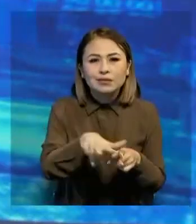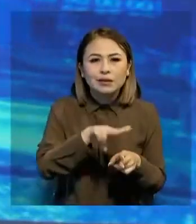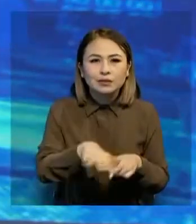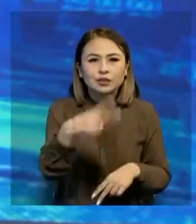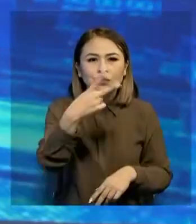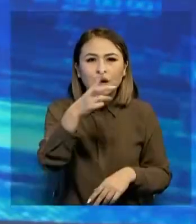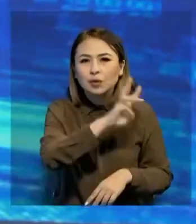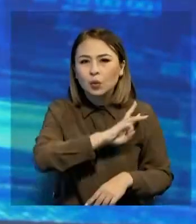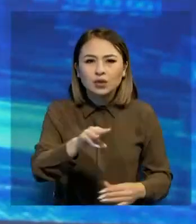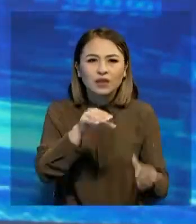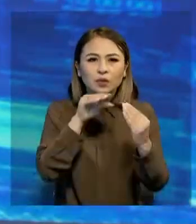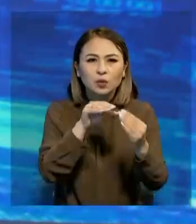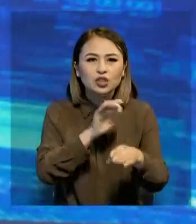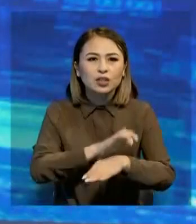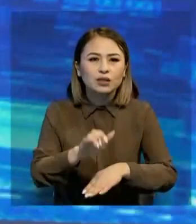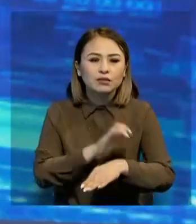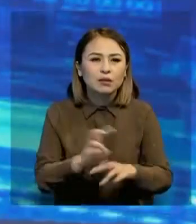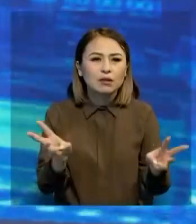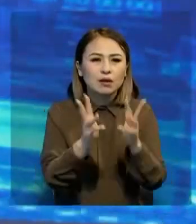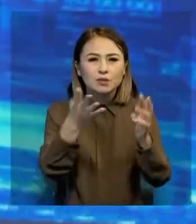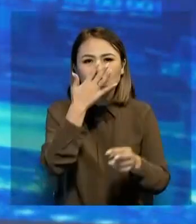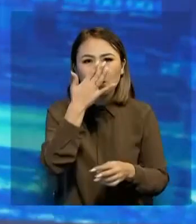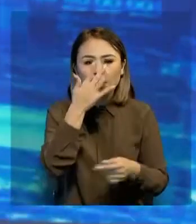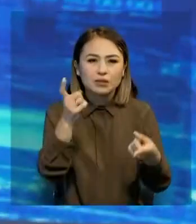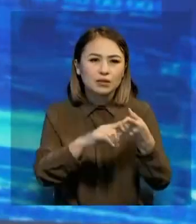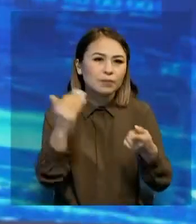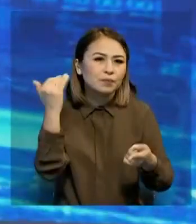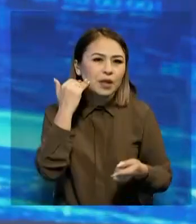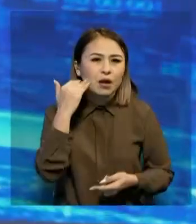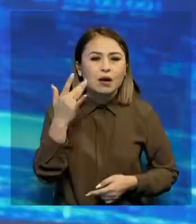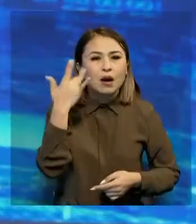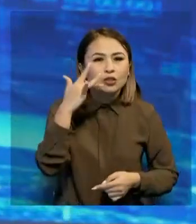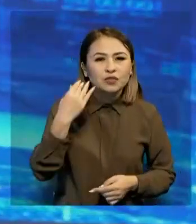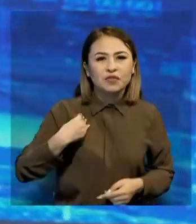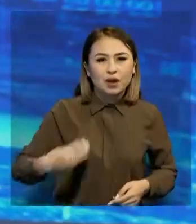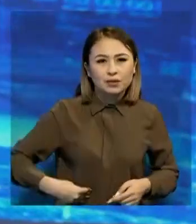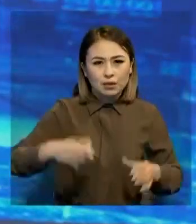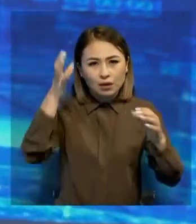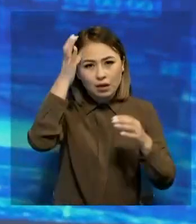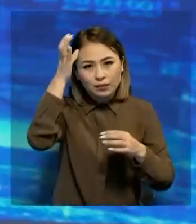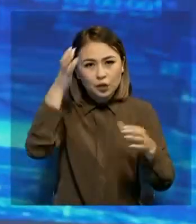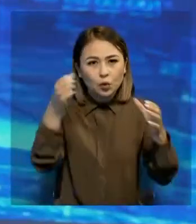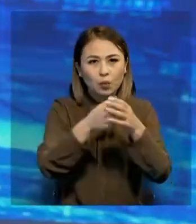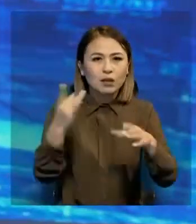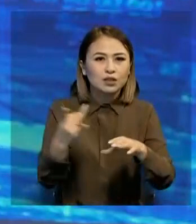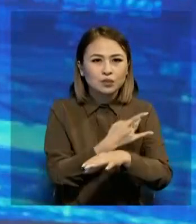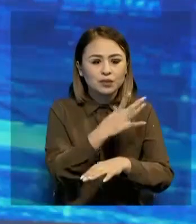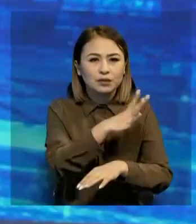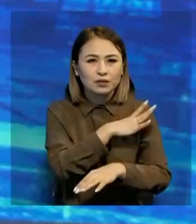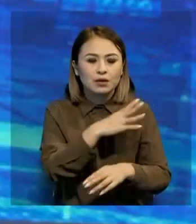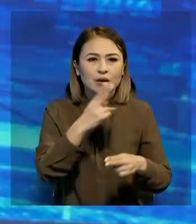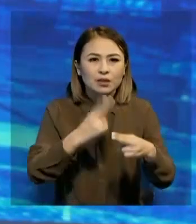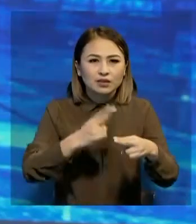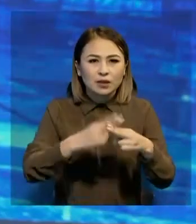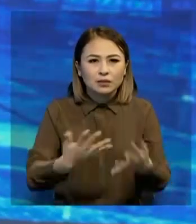келетін зиян 20 миллион автокөлік шығаратын газбен шамалас екен. АқШ пен Франция ғалымдар тобы алғаш рет